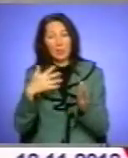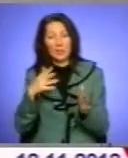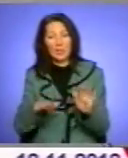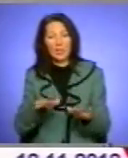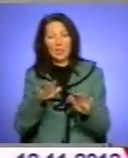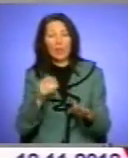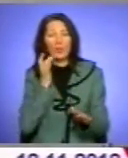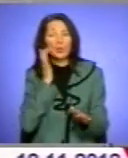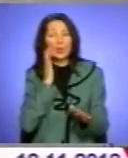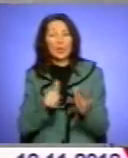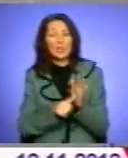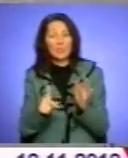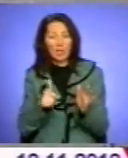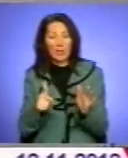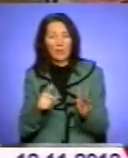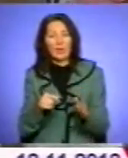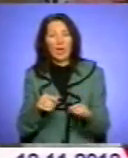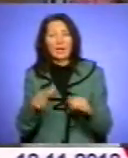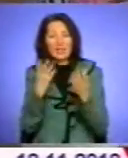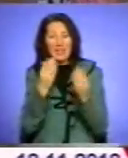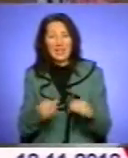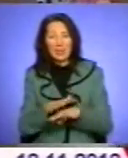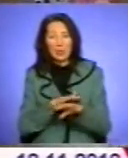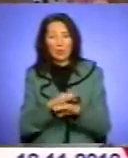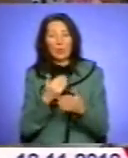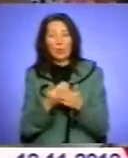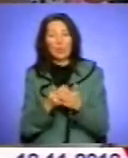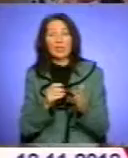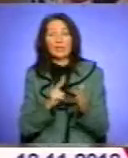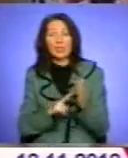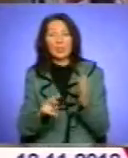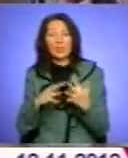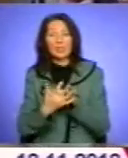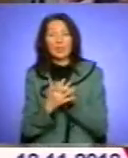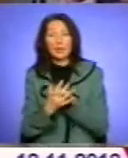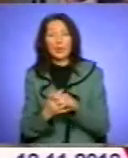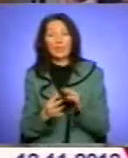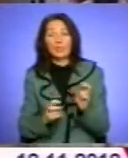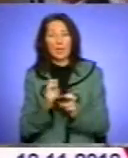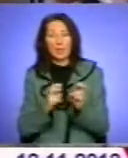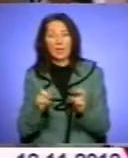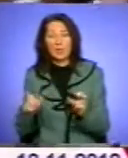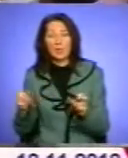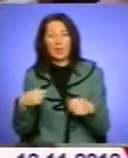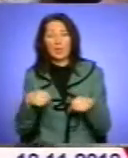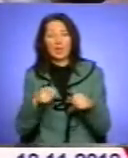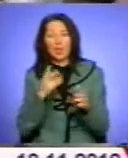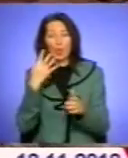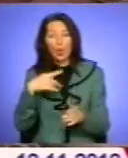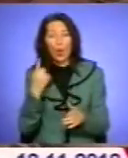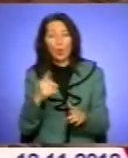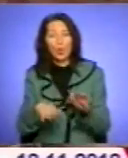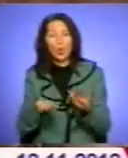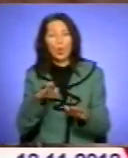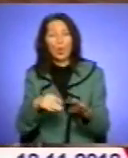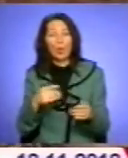цукор – 6 гривень. Загалом за день ярмаркування майже 70 сільгосппідприємців реалізували 41 тонну картоплі,